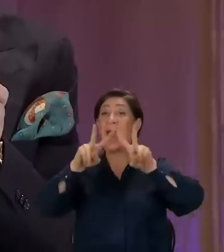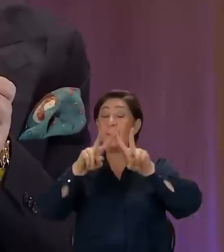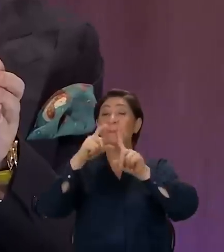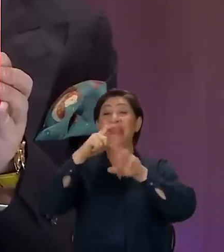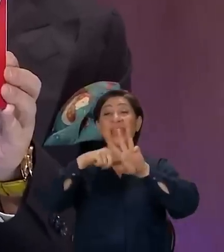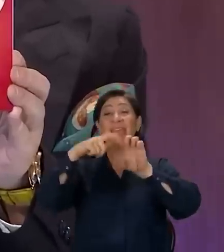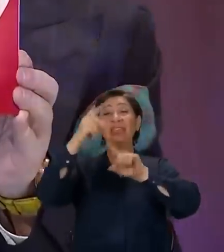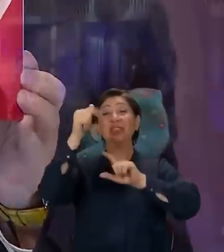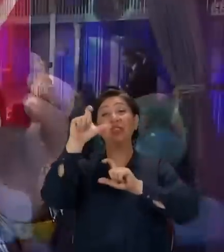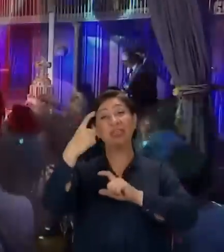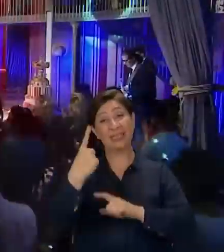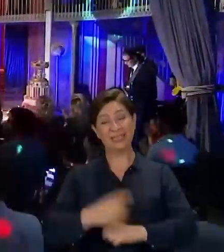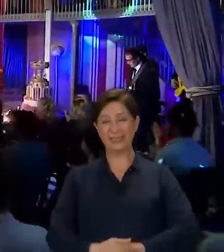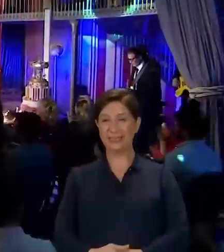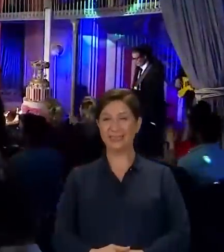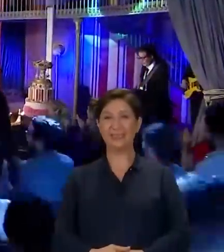Derici.